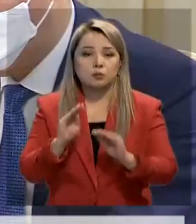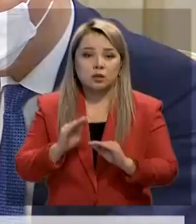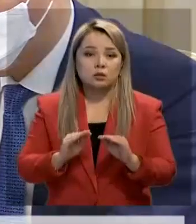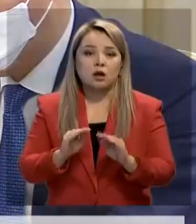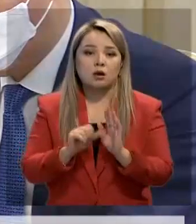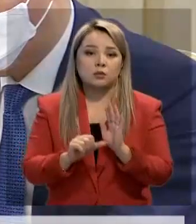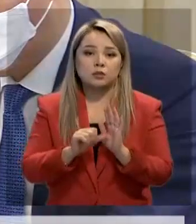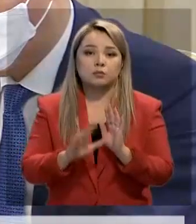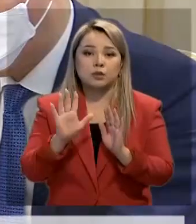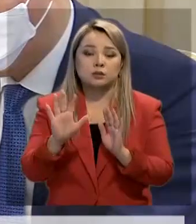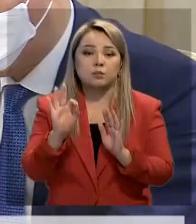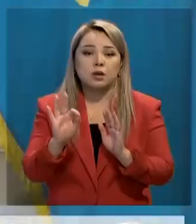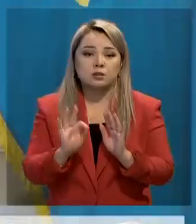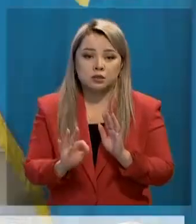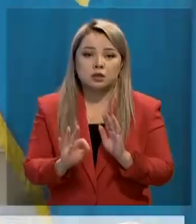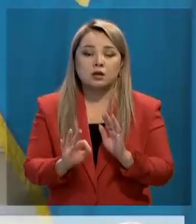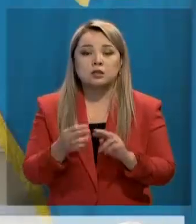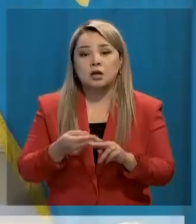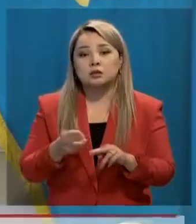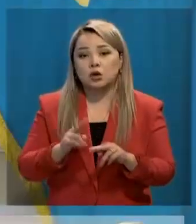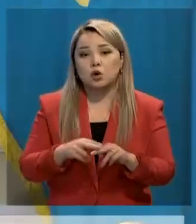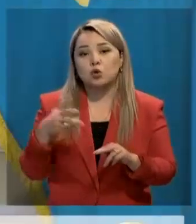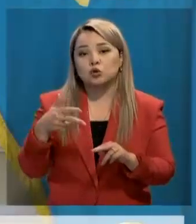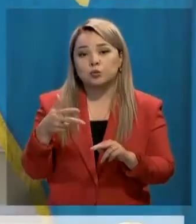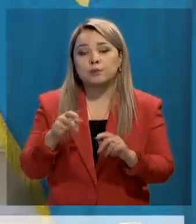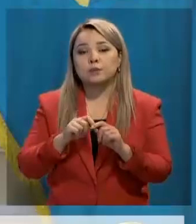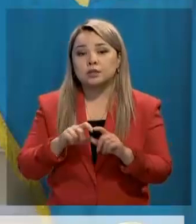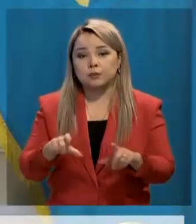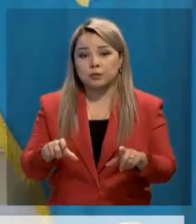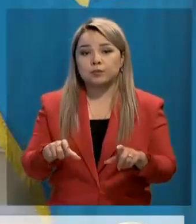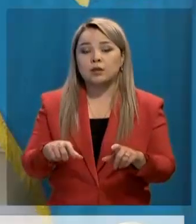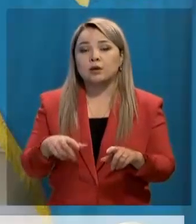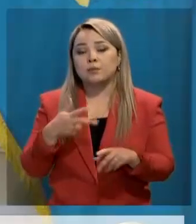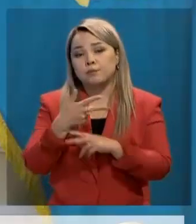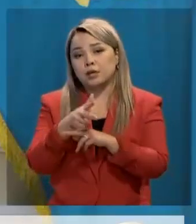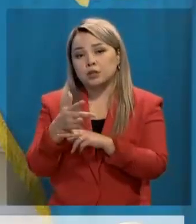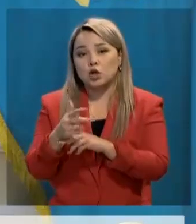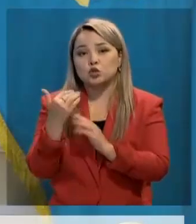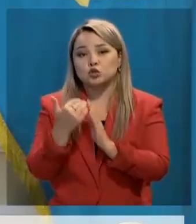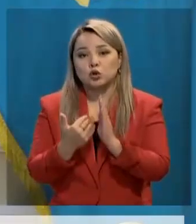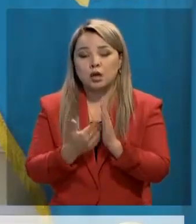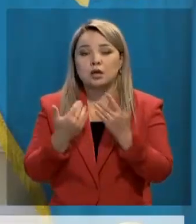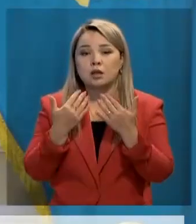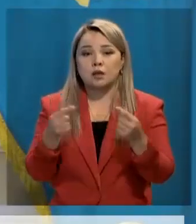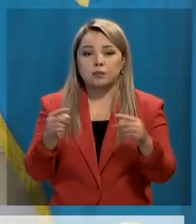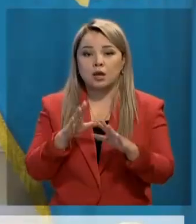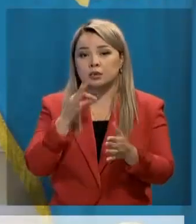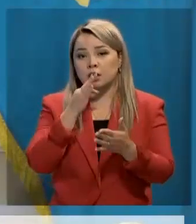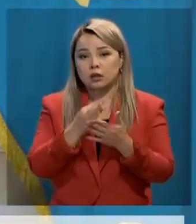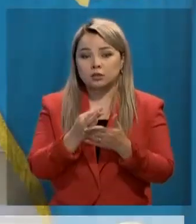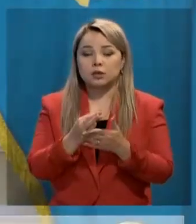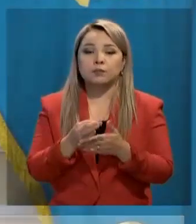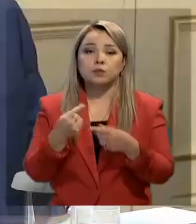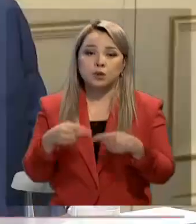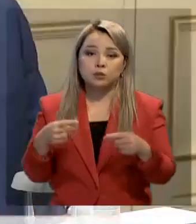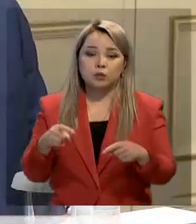мектептердің 65%-ында, яғни 3000 мектепте бейне бақылау жүйесі талапқа сай емес,